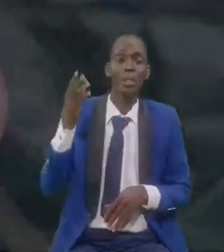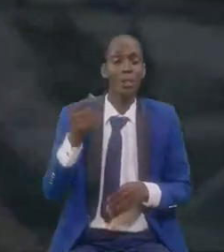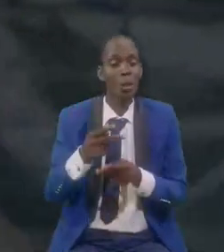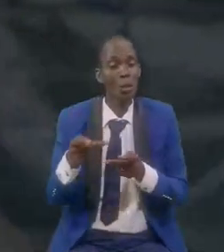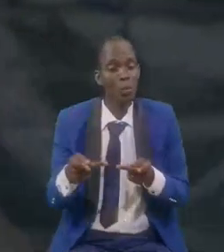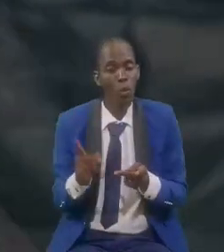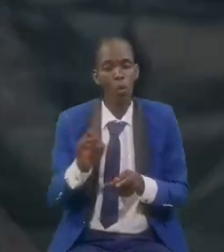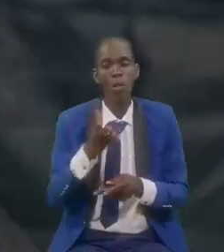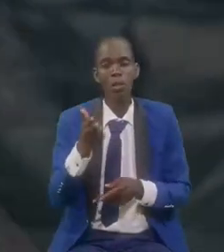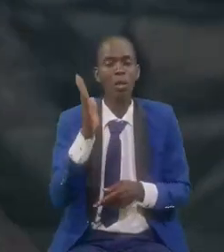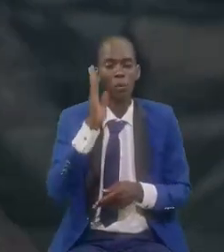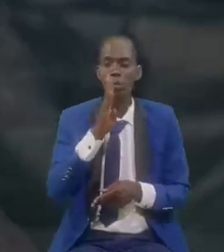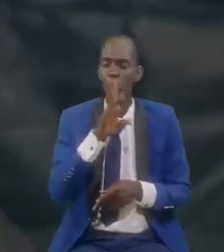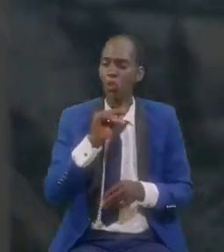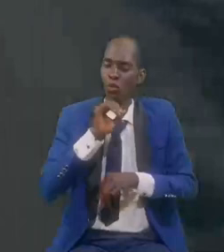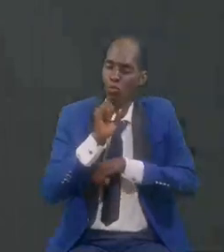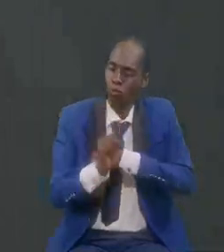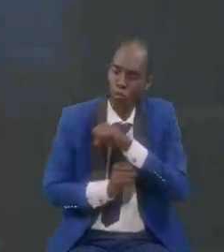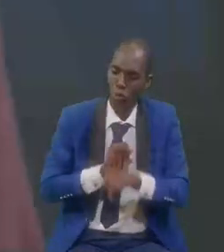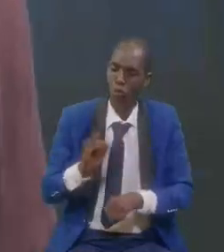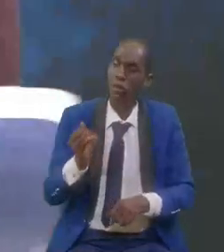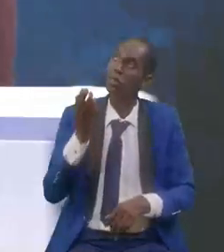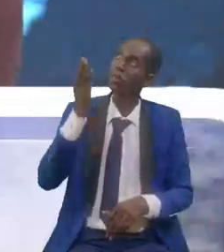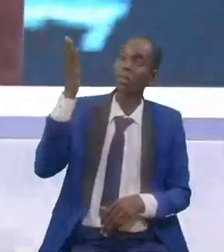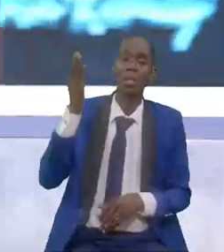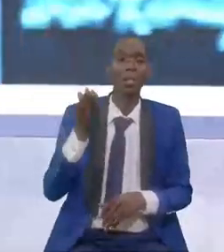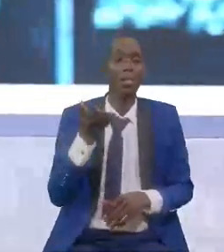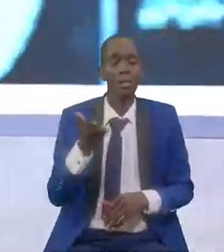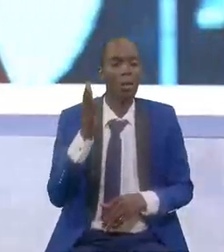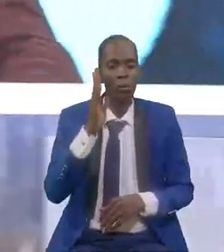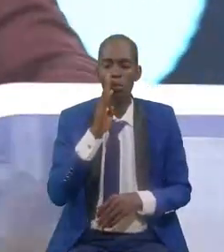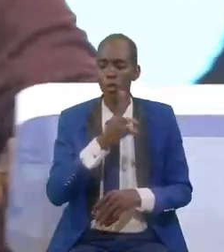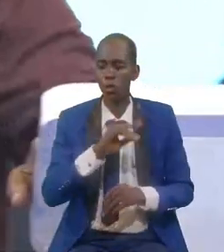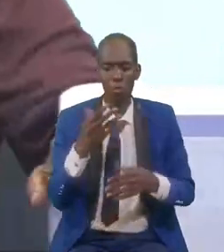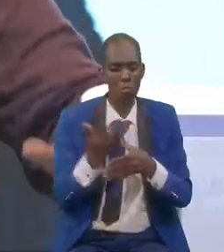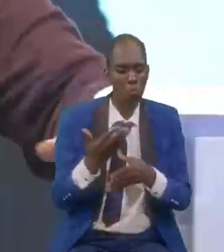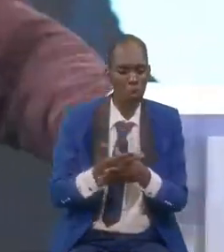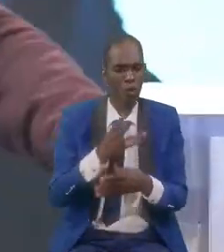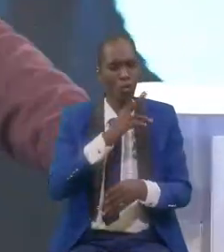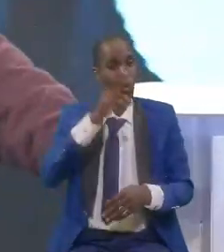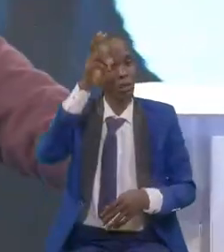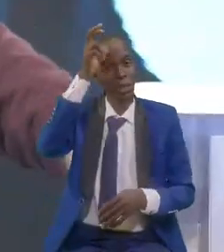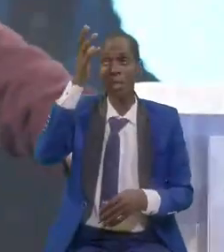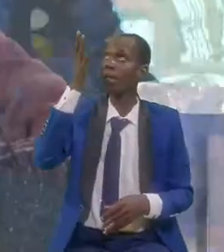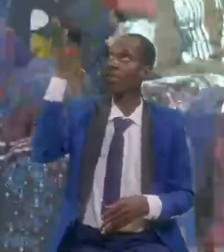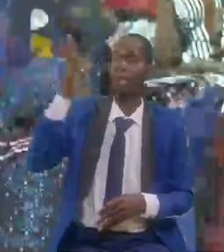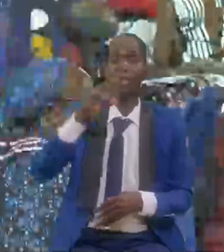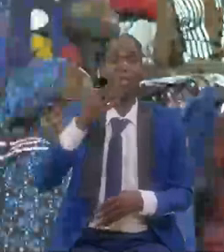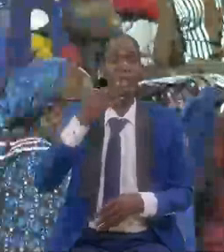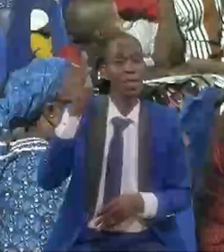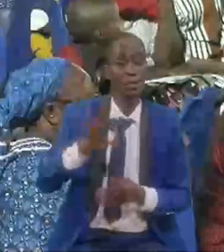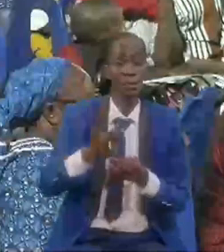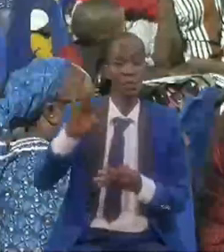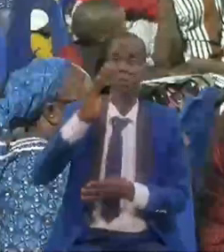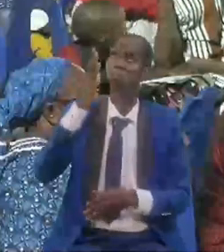aura plus de souffrance. C'est le lieu où il n'y aura plus de dérangement. Il n'y aura pas de Satan là-bas. Il n'y aura pas de mauvais